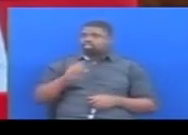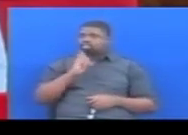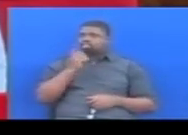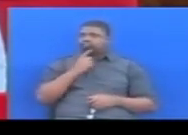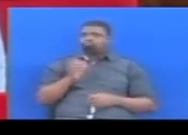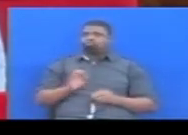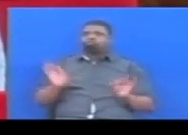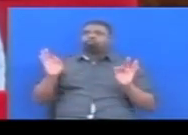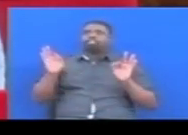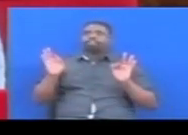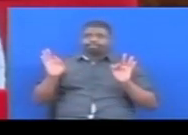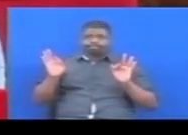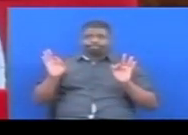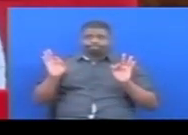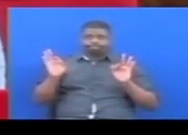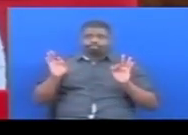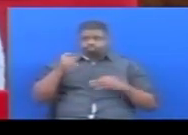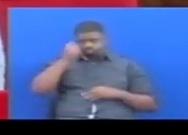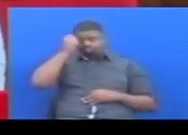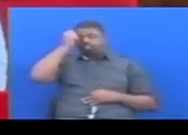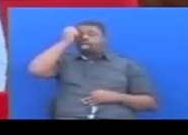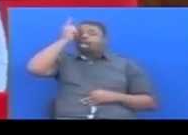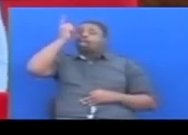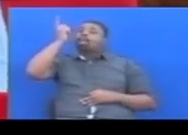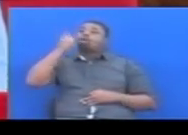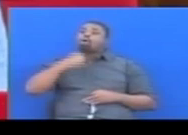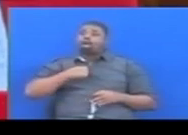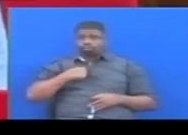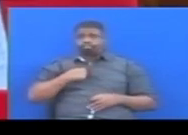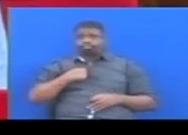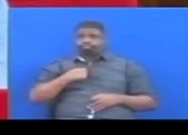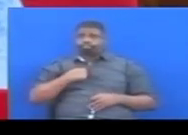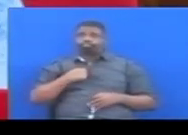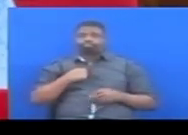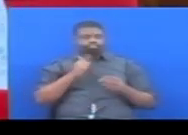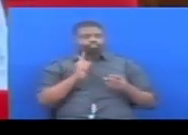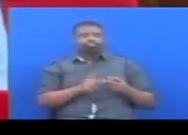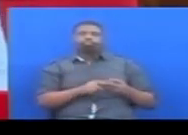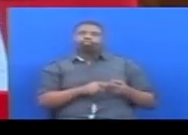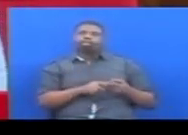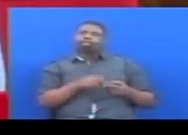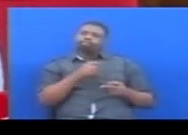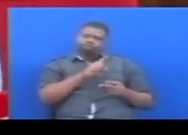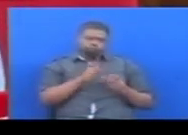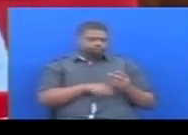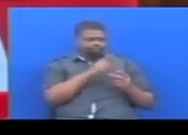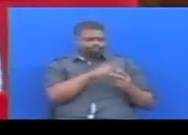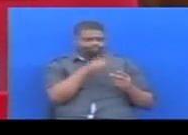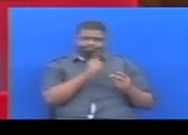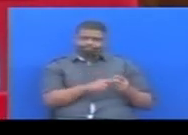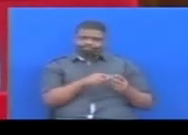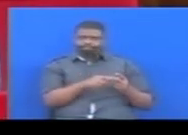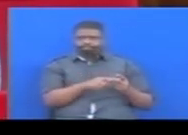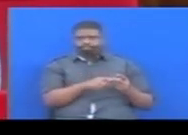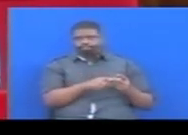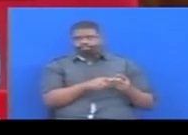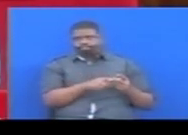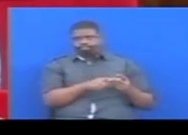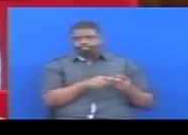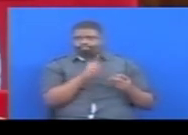ambalo limeleta uelewa na kuonyesha nia ya kufufua ranchi zetu. Nilikuwa na maswali mawili ya ziada